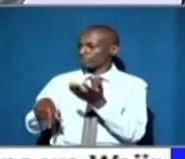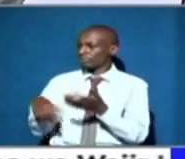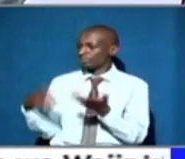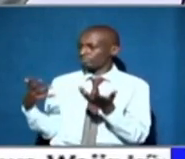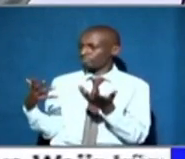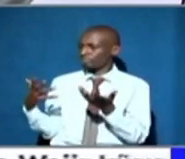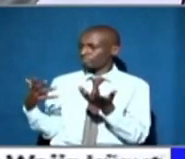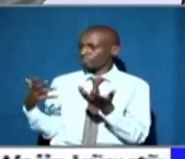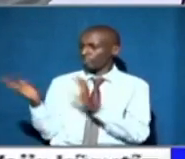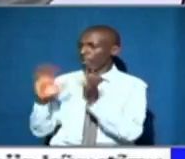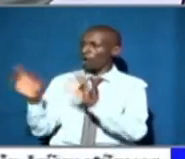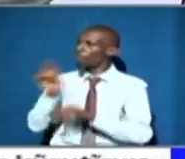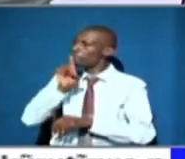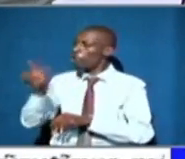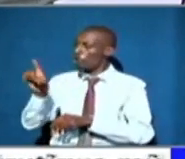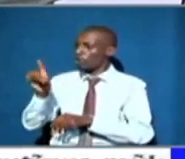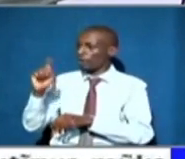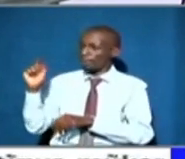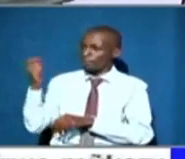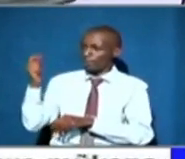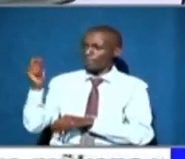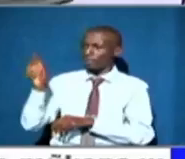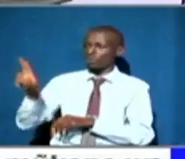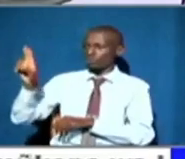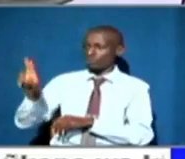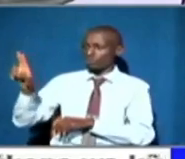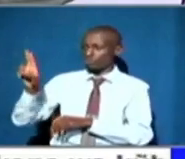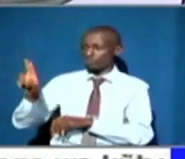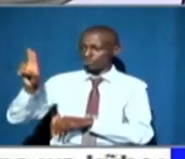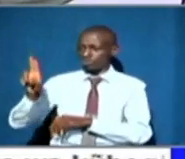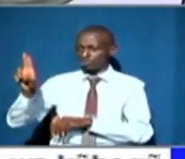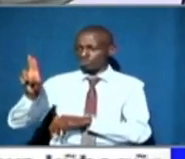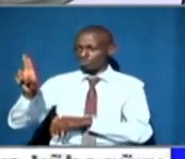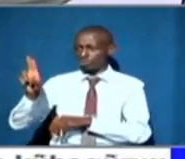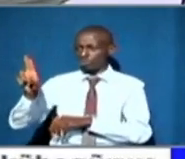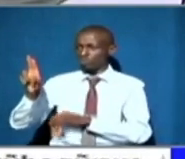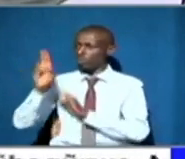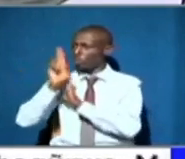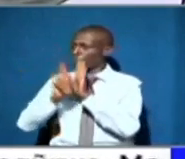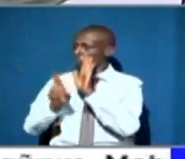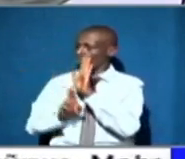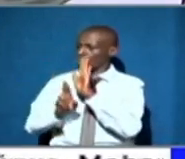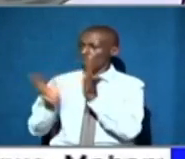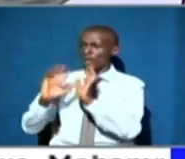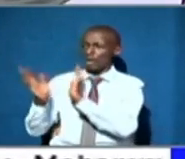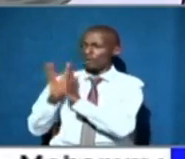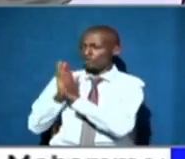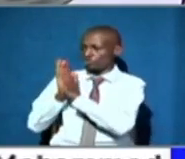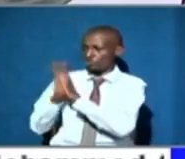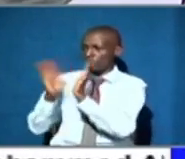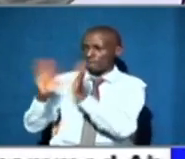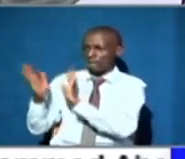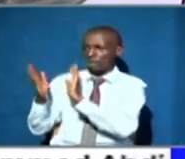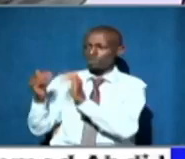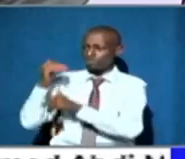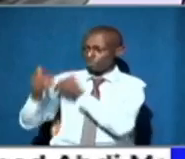ni directives iri kumuhetwo ni mutongoria wa bururi president sia ukoro mugitigira mitaratara ya kuhoya na mahoya ni yacokerera